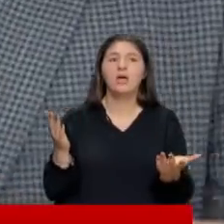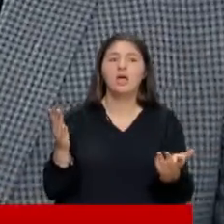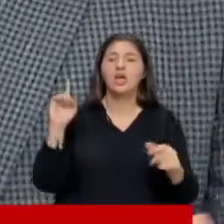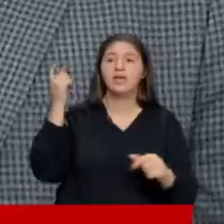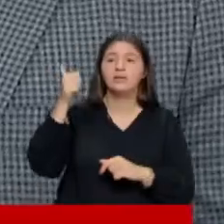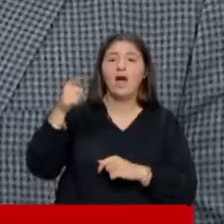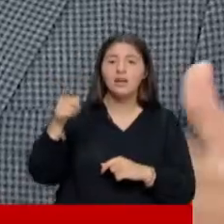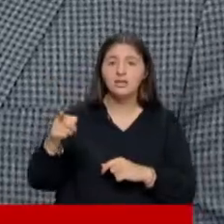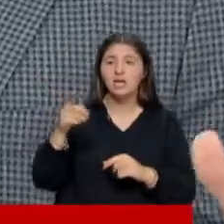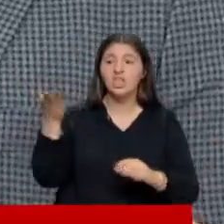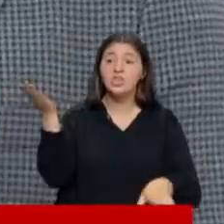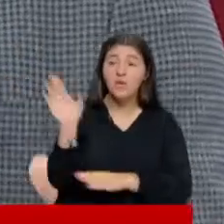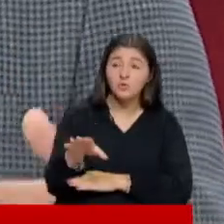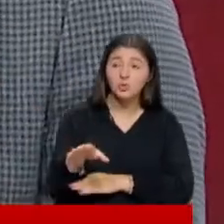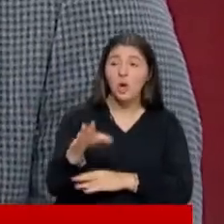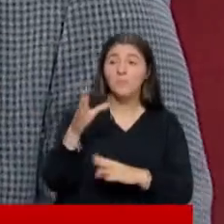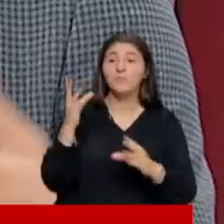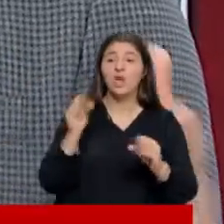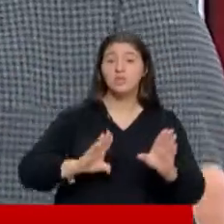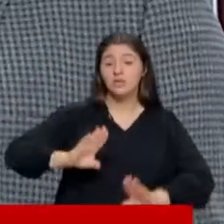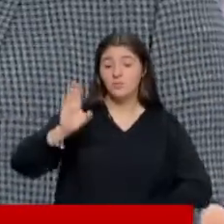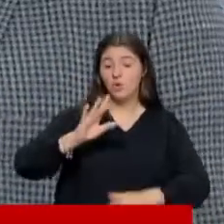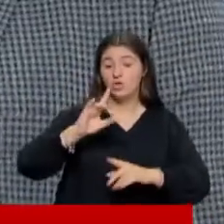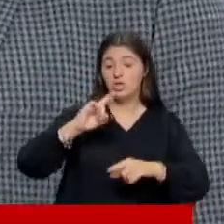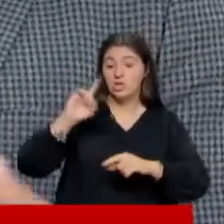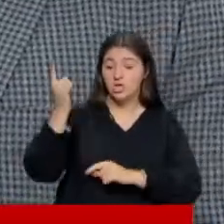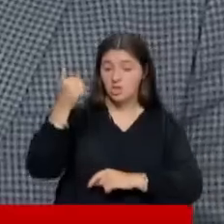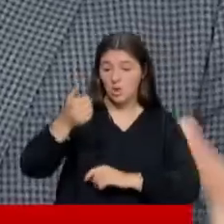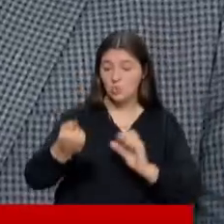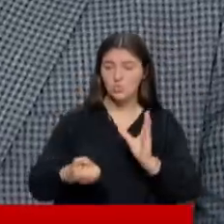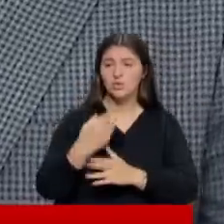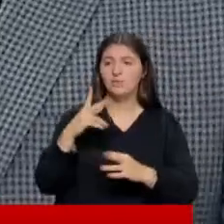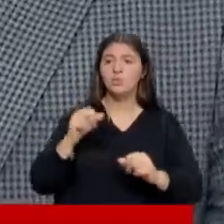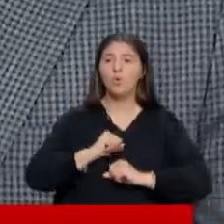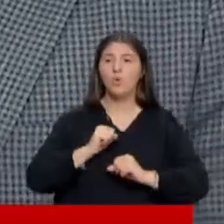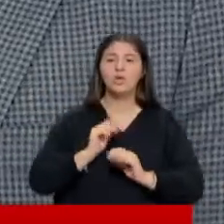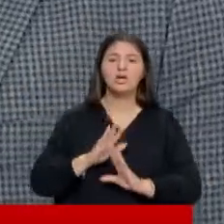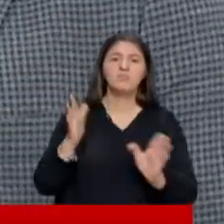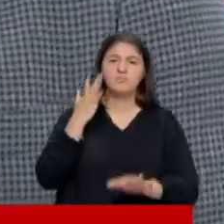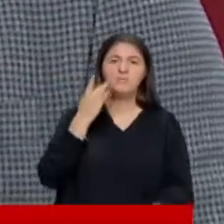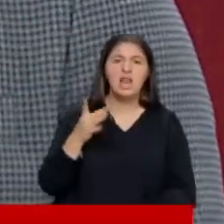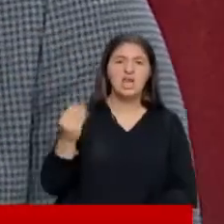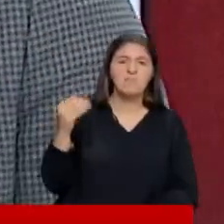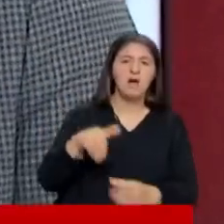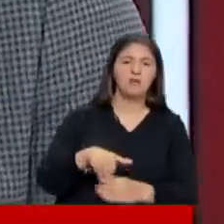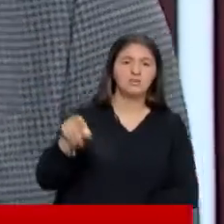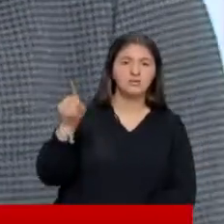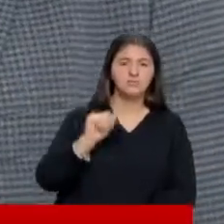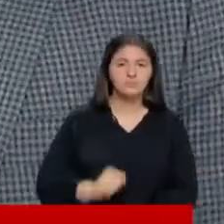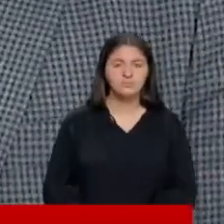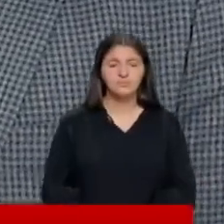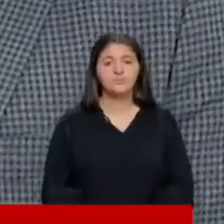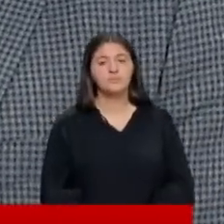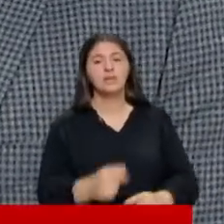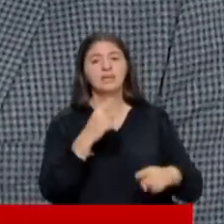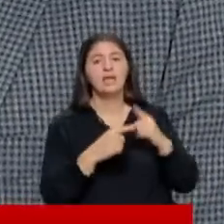iktidarı devireceğim işte daha demokratik bir iktidar falan gibi kaygıları kalmamış Belki iyi Parti'nin